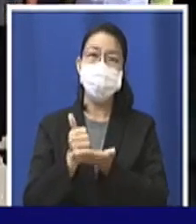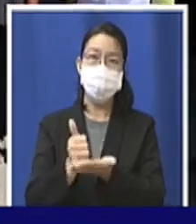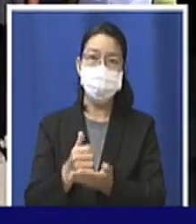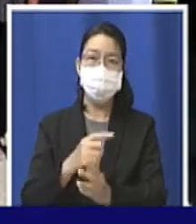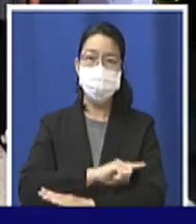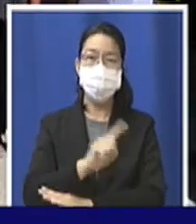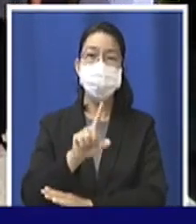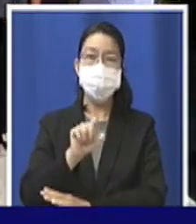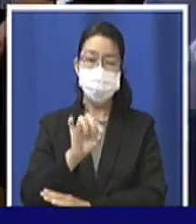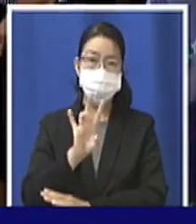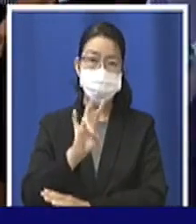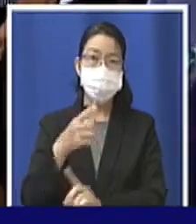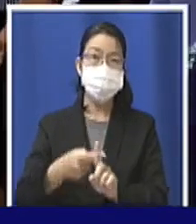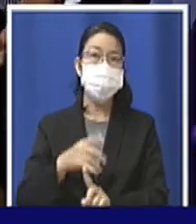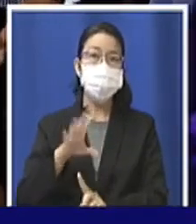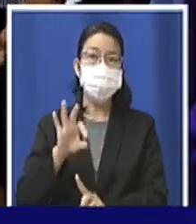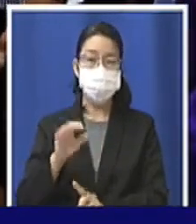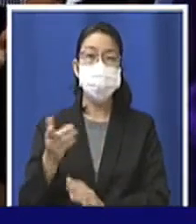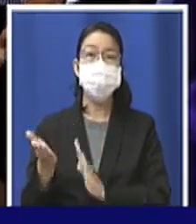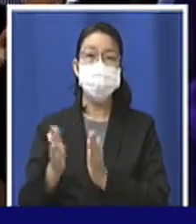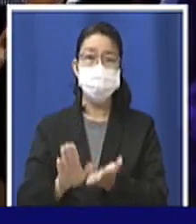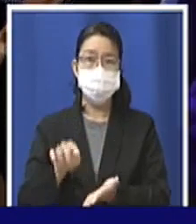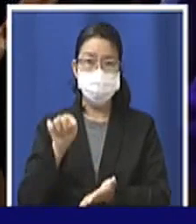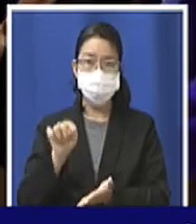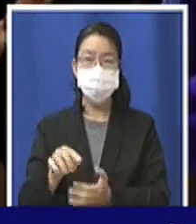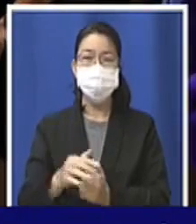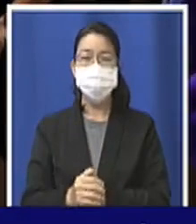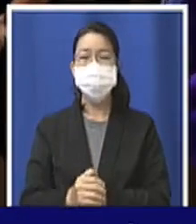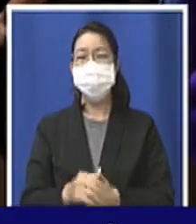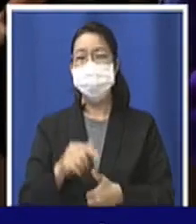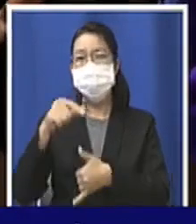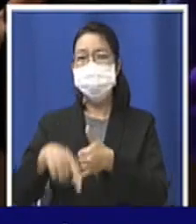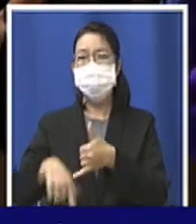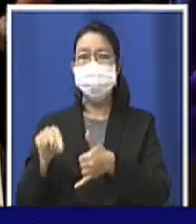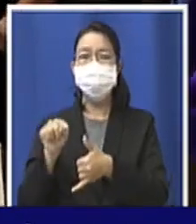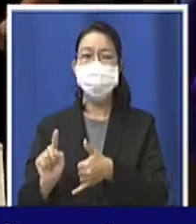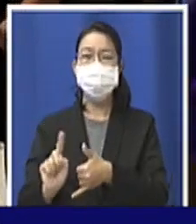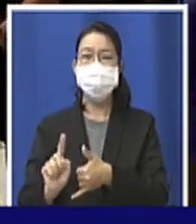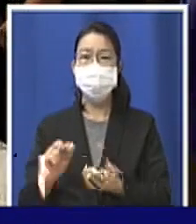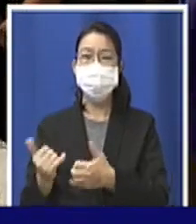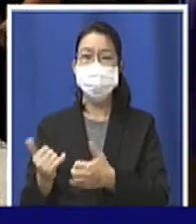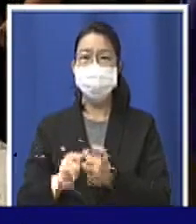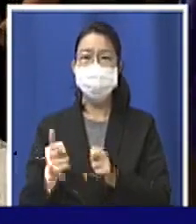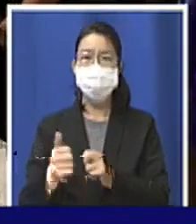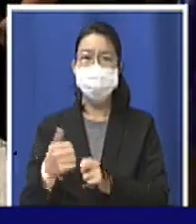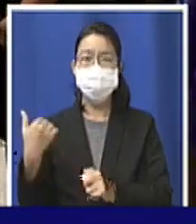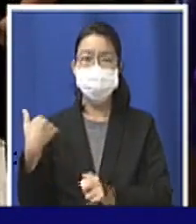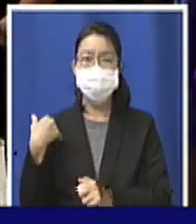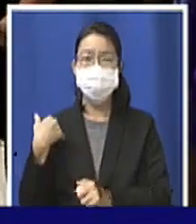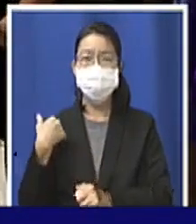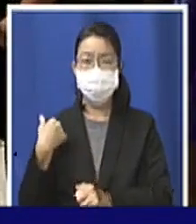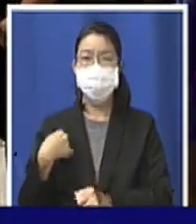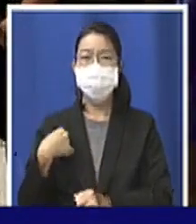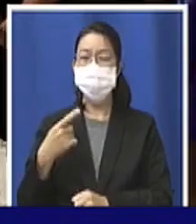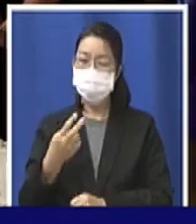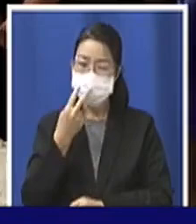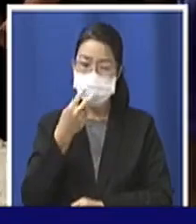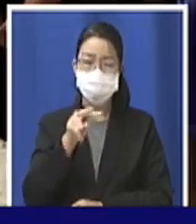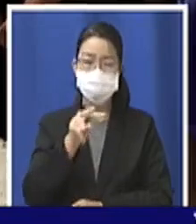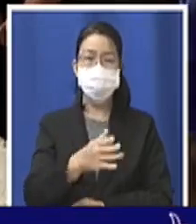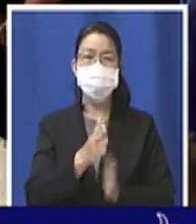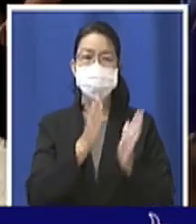าเนี่ยทางด้านของนายสุภลักษณ์มหารัศกุลครับก็ได้กระโดดลงไปช่วยชีวิตผู้ป่วยจิตเวชที่ตกลงไ